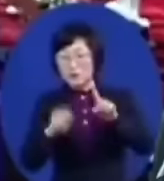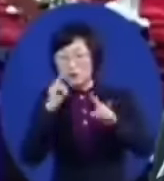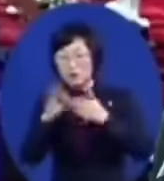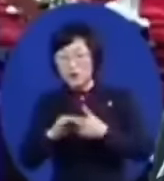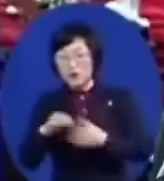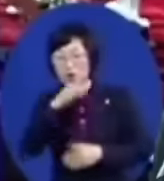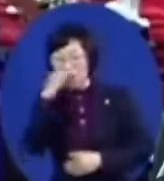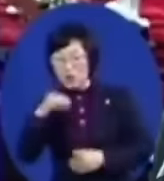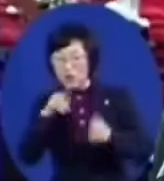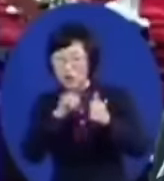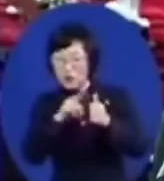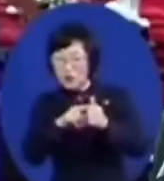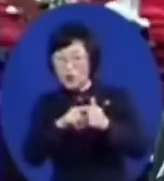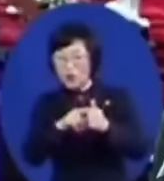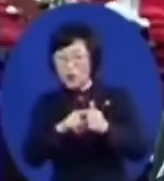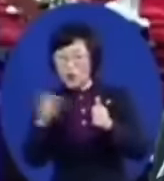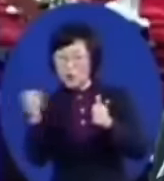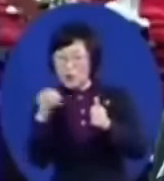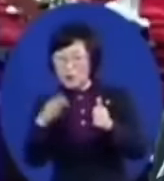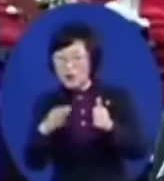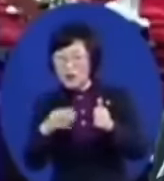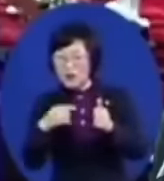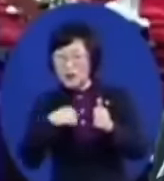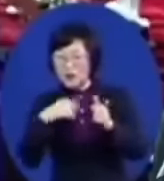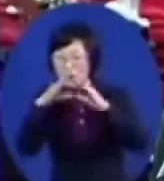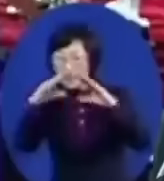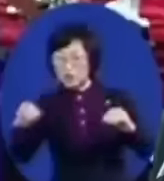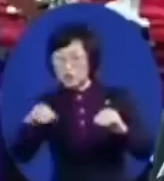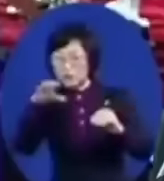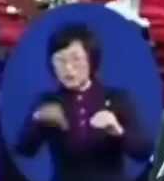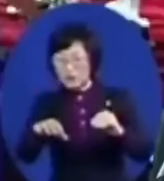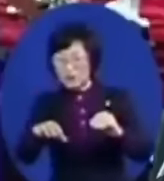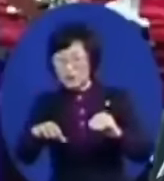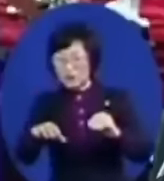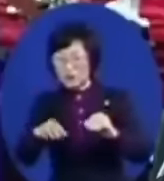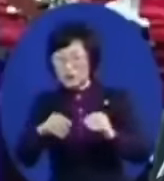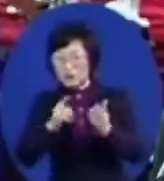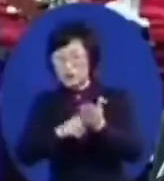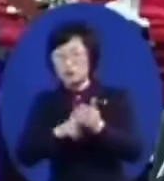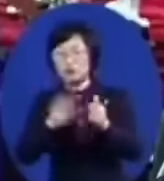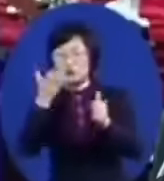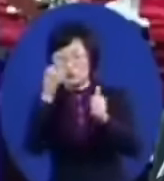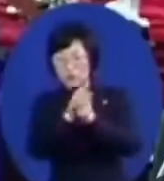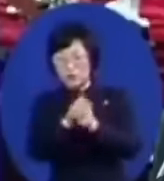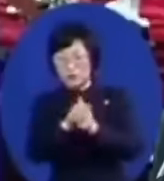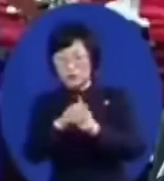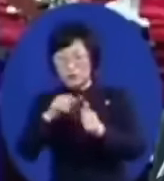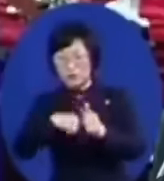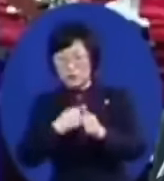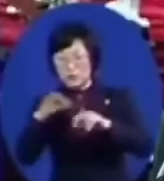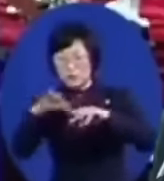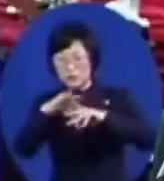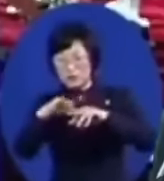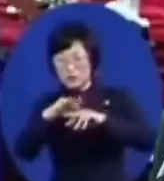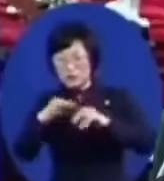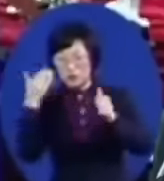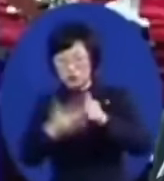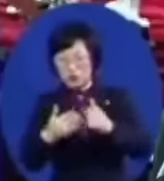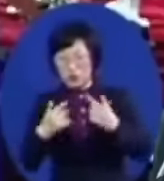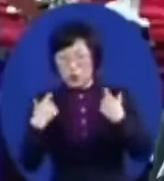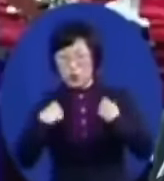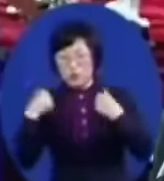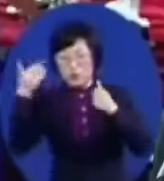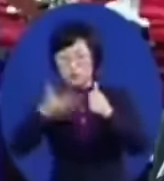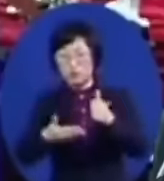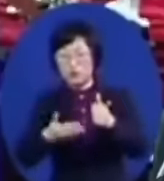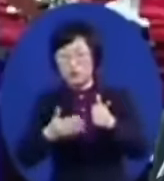너를 애굽 땅 온 땅의 총리가 되게 하노라 하고 자기의 인장 반지를 빼어 요셉의 손에 끼우고 그에게 세마포 옷을 입히고